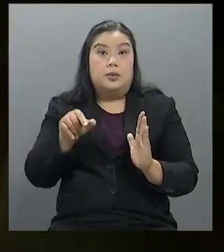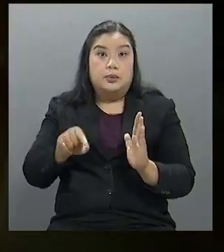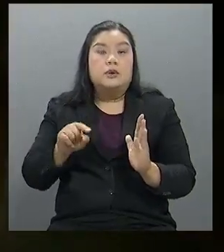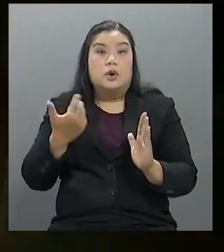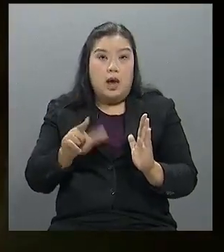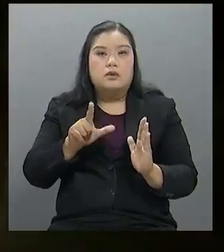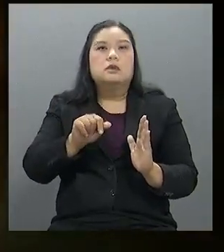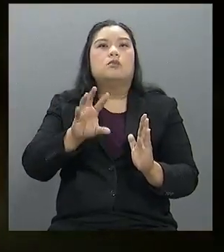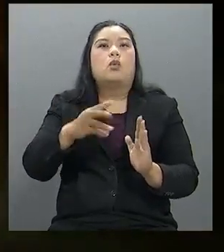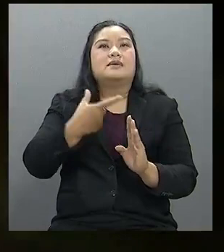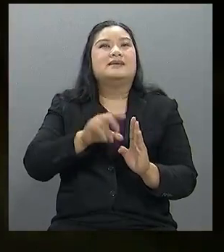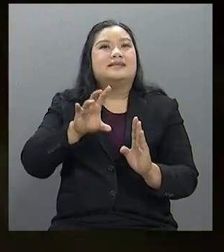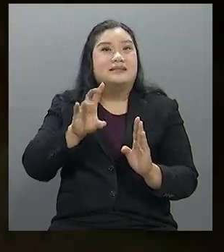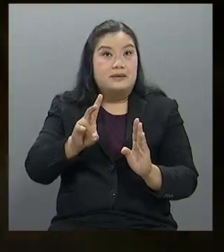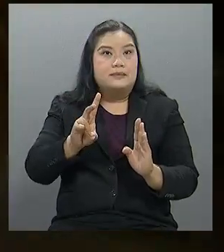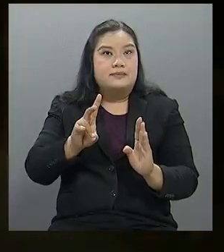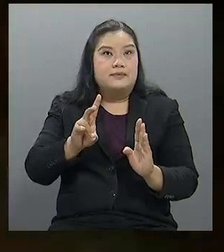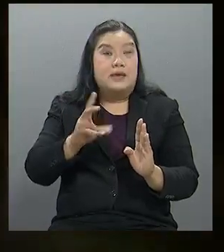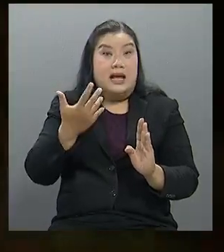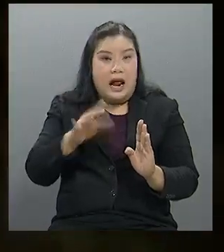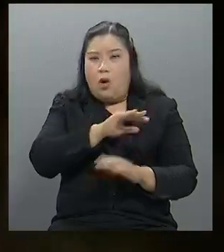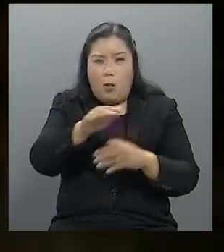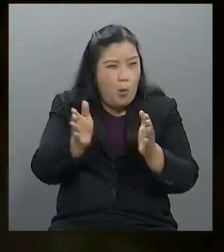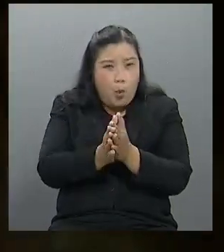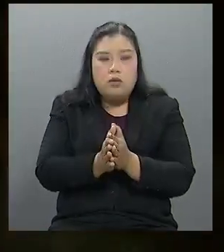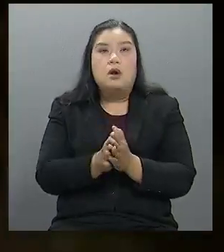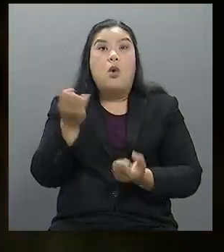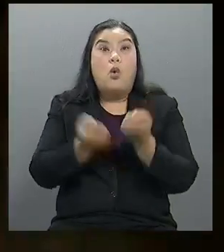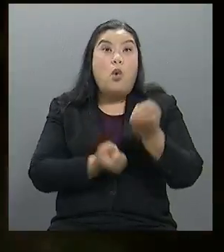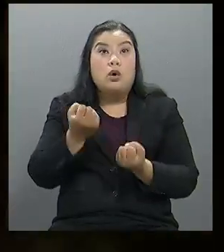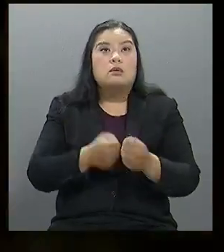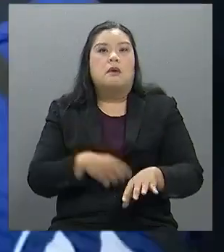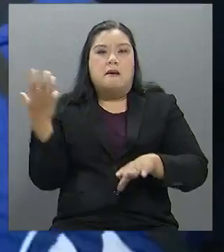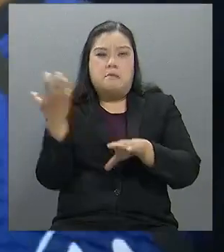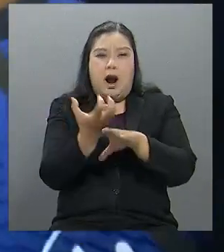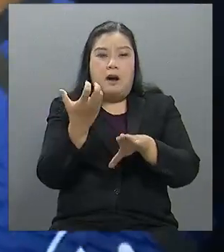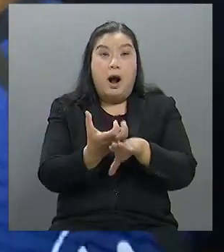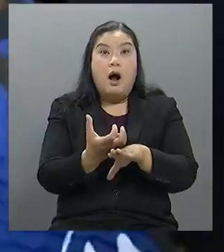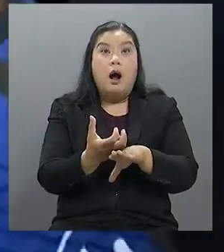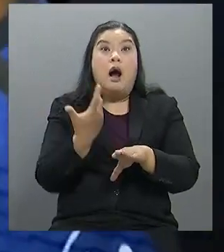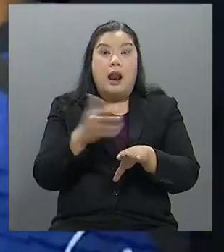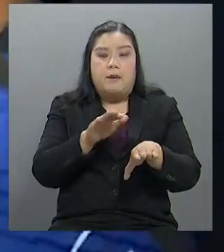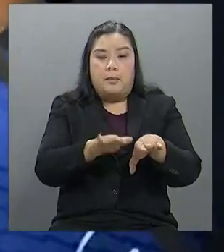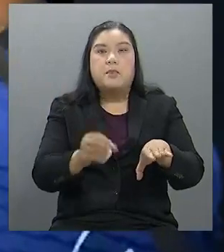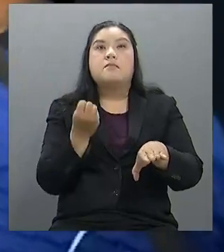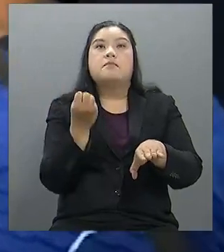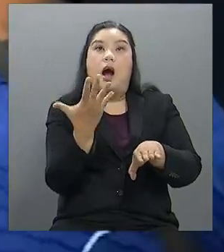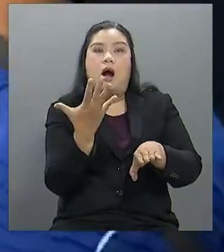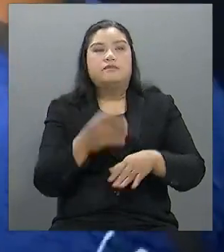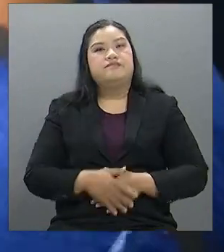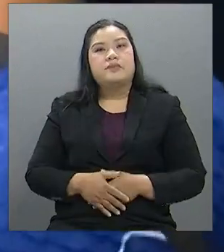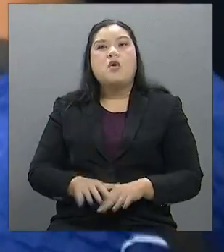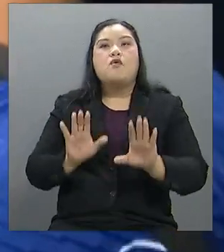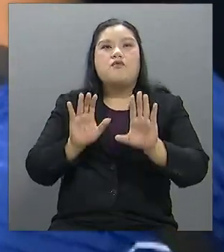คมเนี่ยนะคะซึ่งรวมแล้วเนี่ยรถเสียหายถึง5คันเลยนะเนี่ยค่ะก็ต้องฝากเตือนผู้ที่ใช้รถใช้ความ